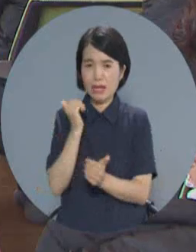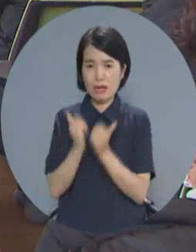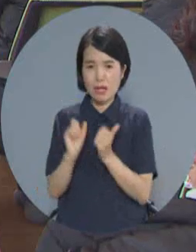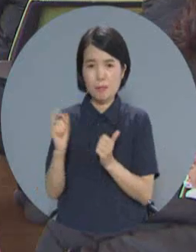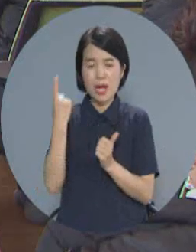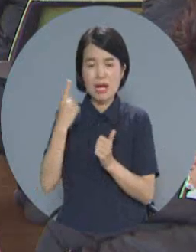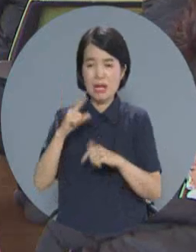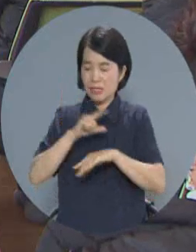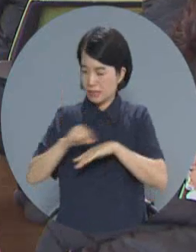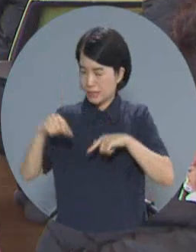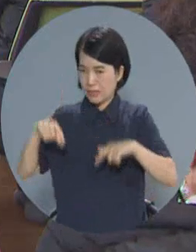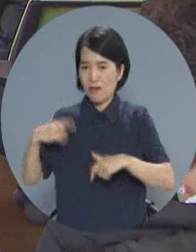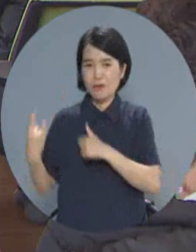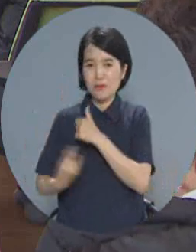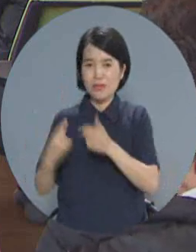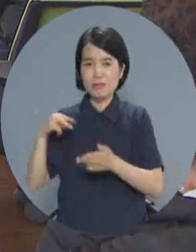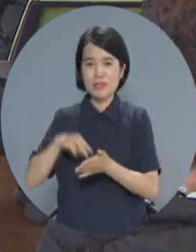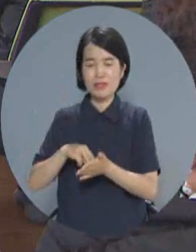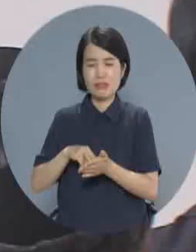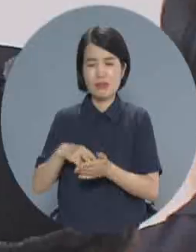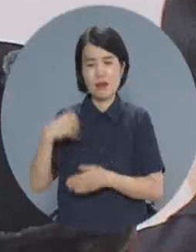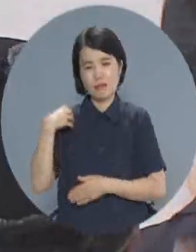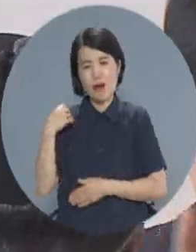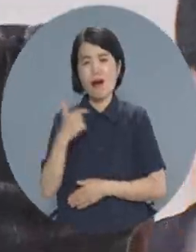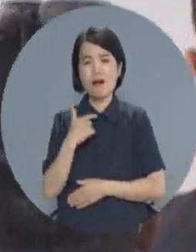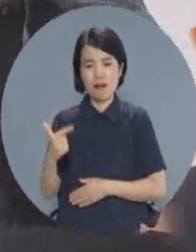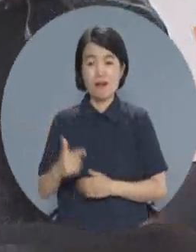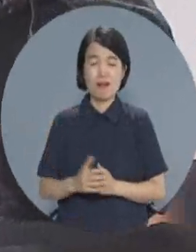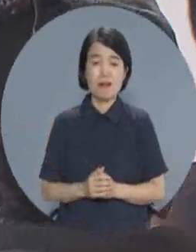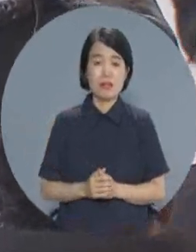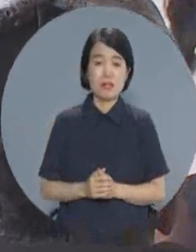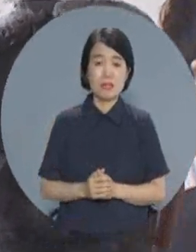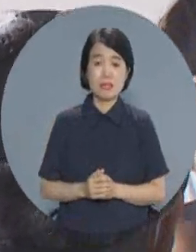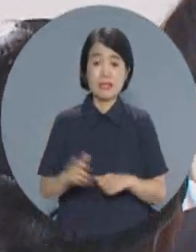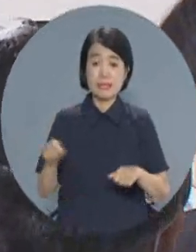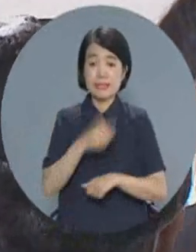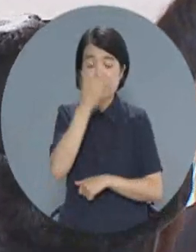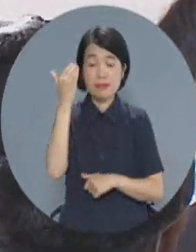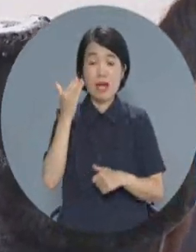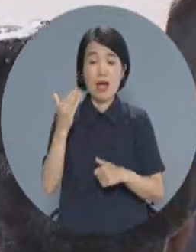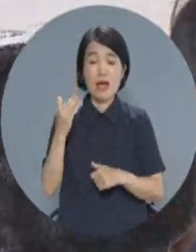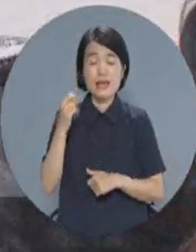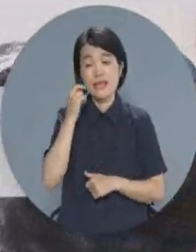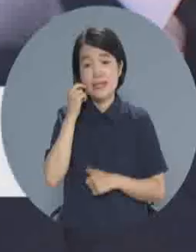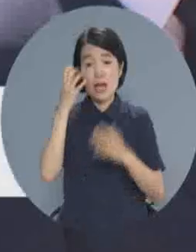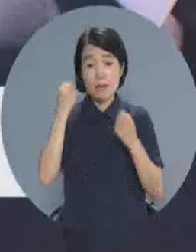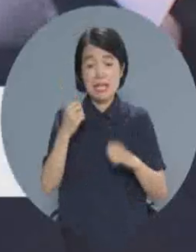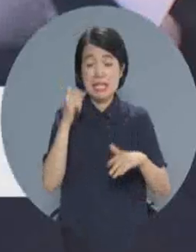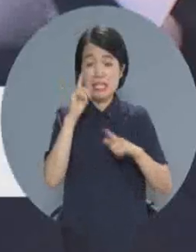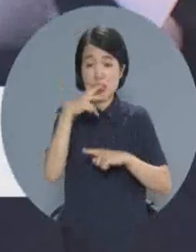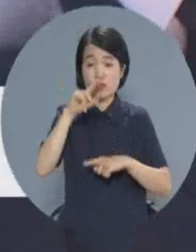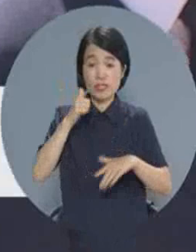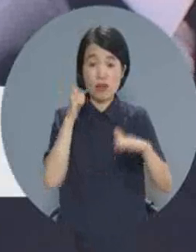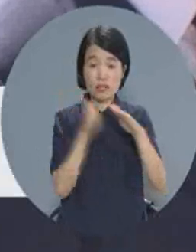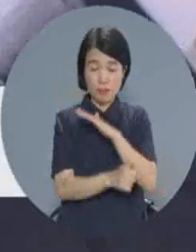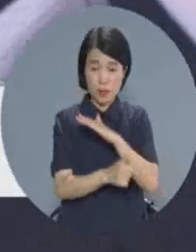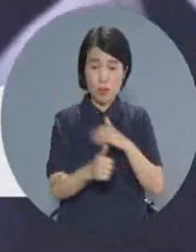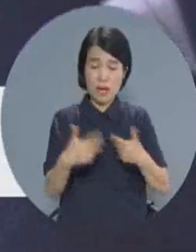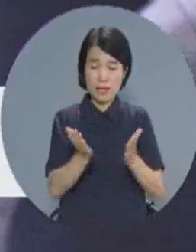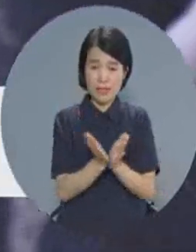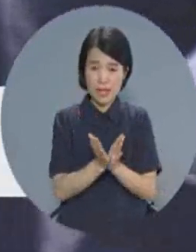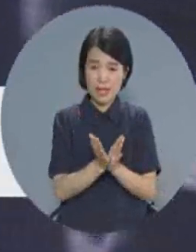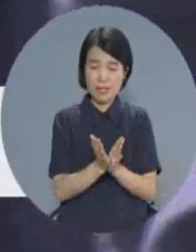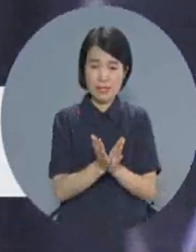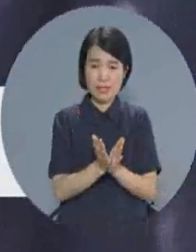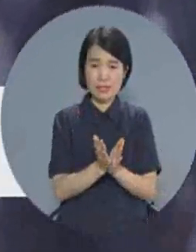지역 당협위원회 입장에서는 적지 않은 부담입니다. 특히 청년층의 호응을 이끌어온 이준석 대표가